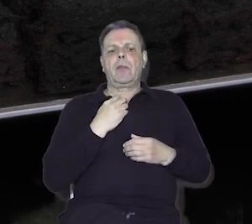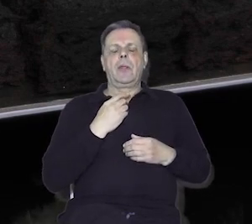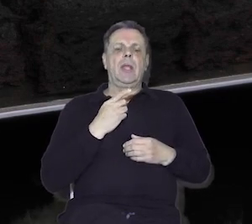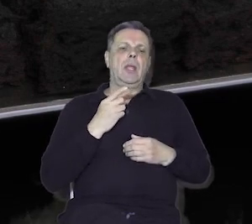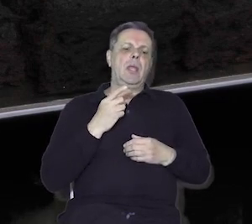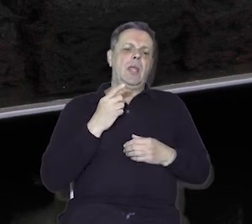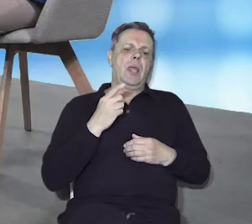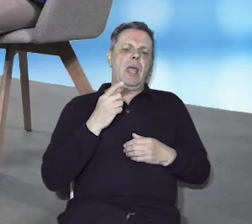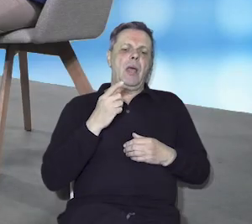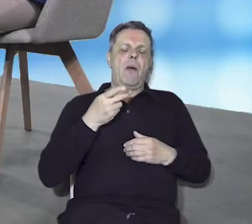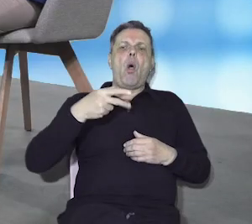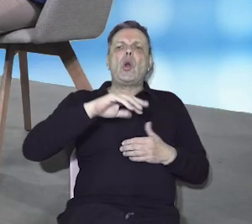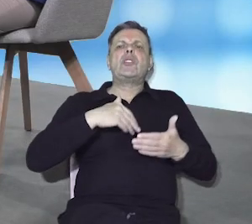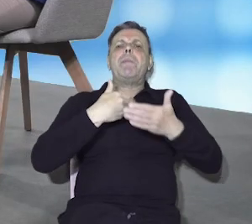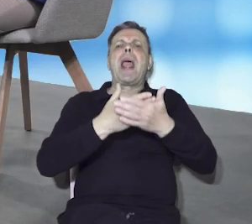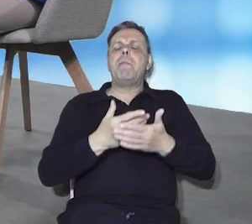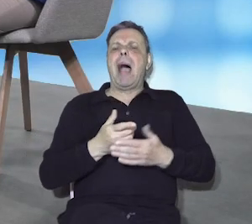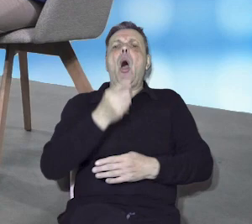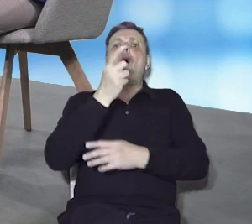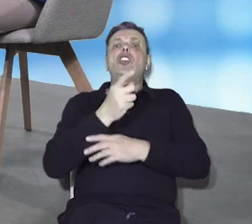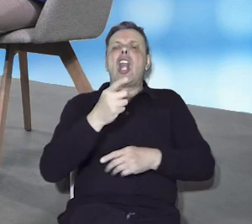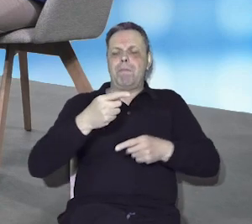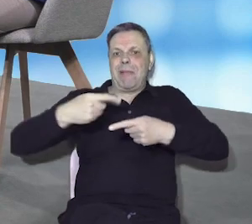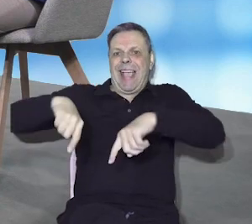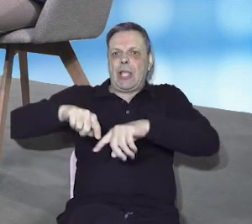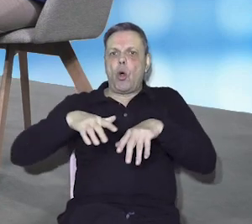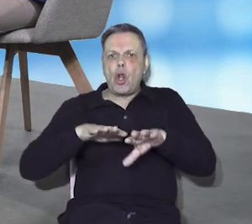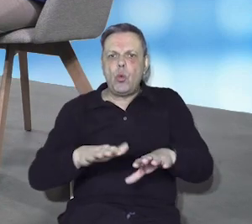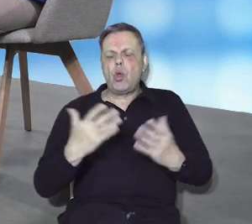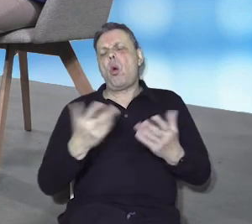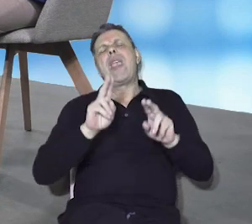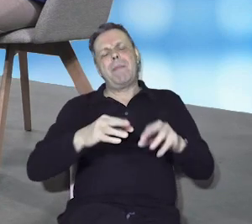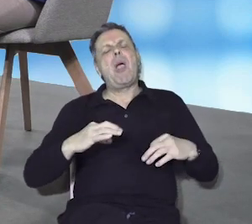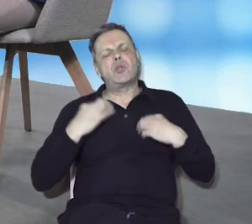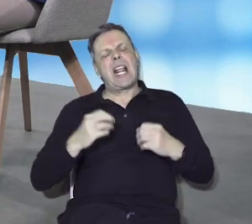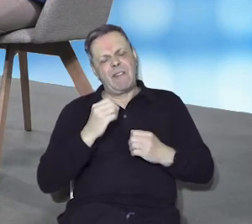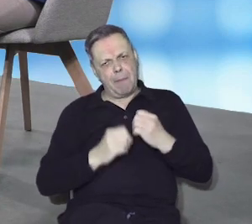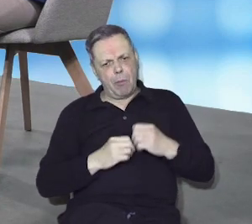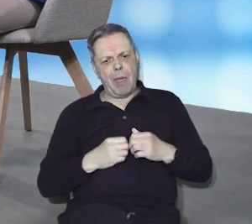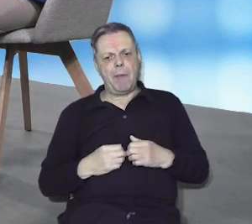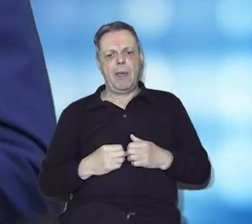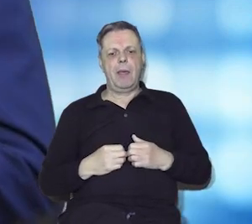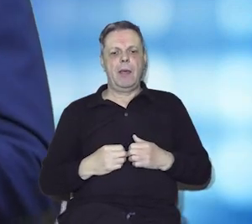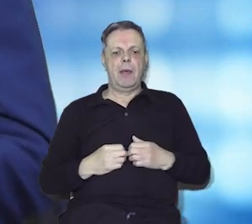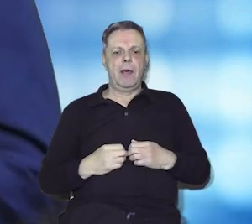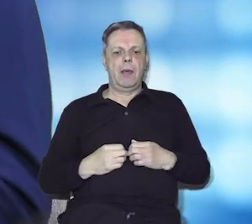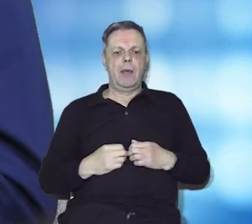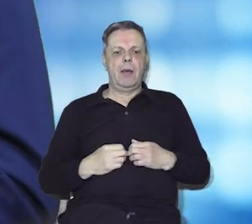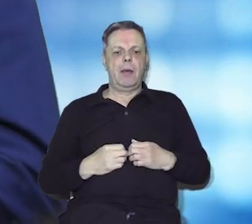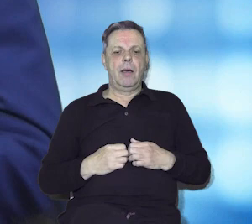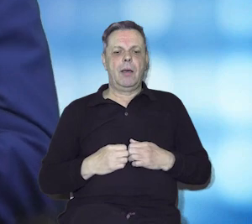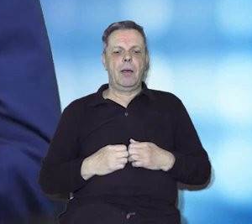prema određenim kategoriji ljudi, znači koji imaju nekakve zdravstvene probleme, neću reći koji su problemi